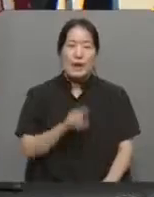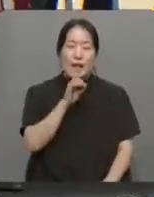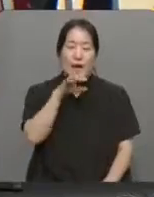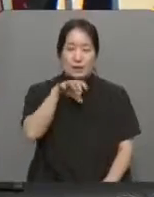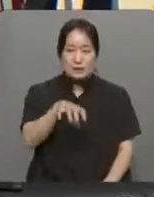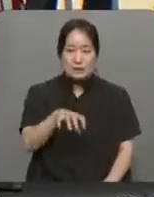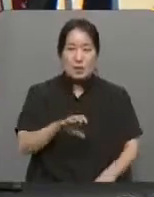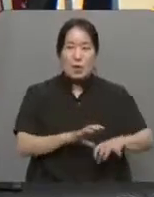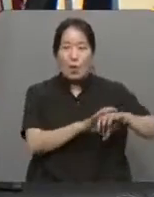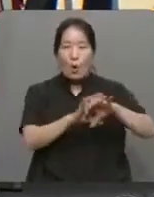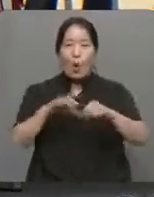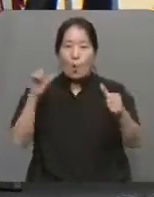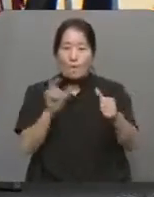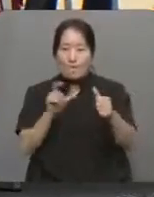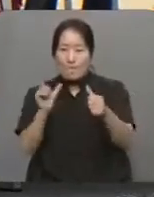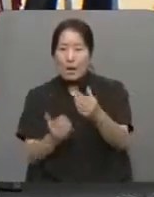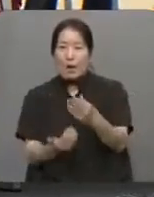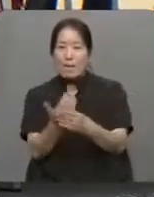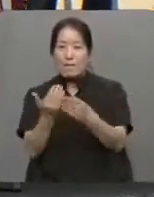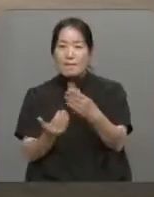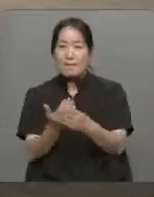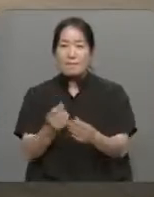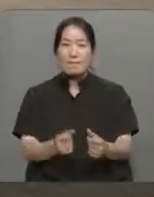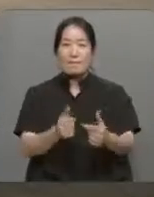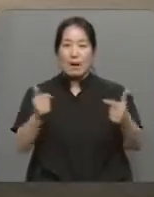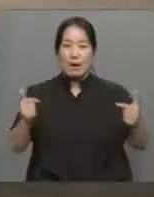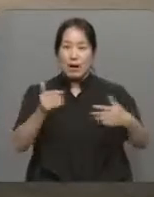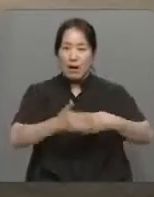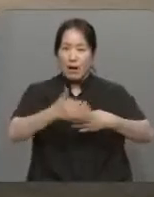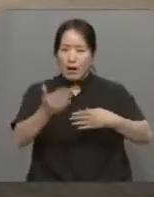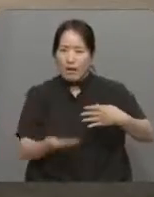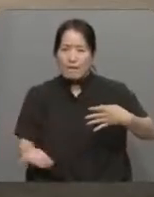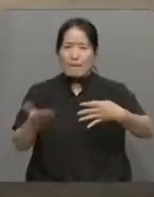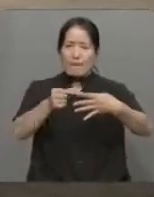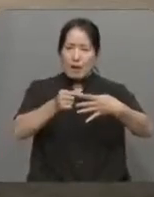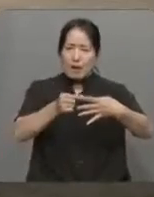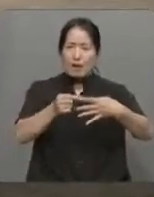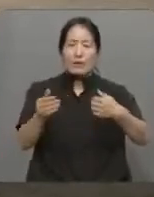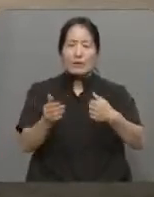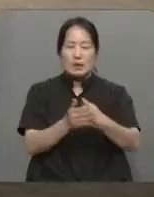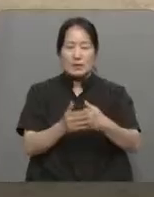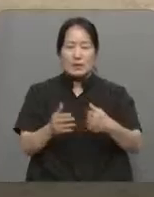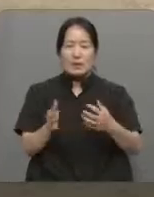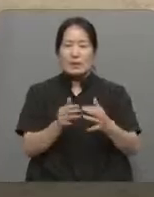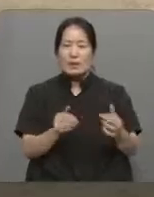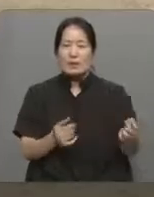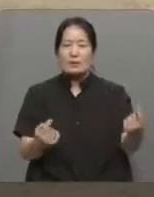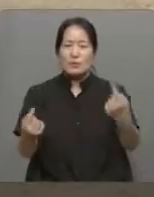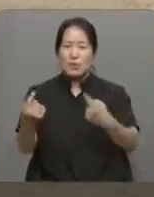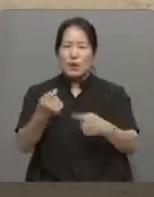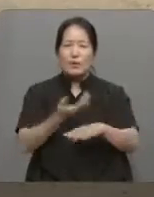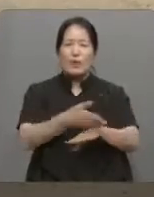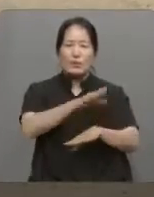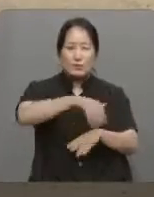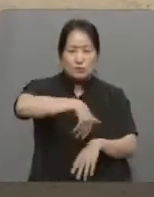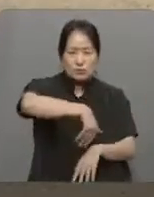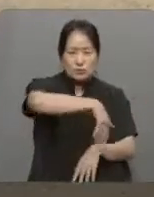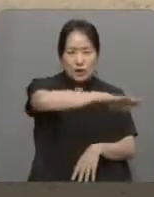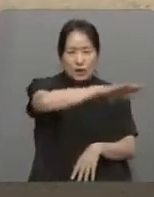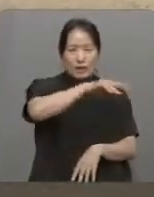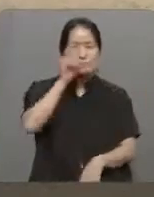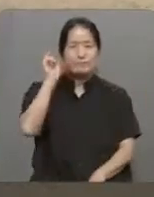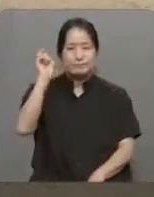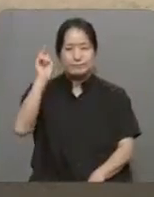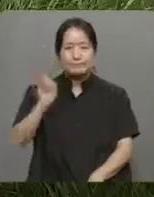지역에 코로나 확진자가 급증하고 거리 두기도 최고로 높아진다는 소식에 발길을 돌린 피서객들이 많은 것으로